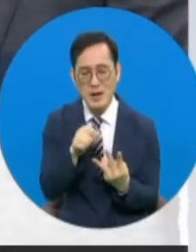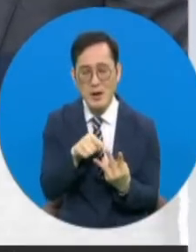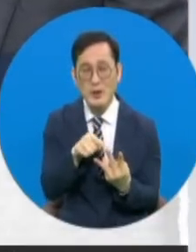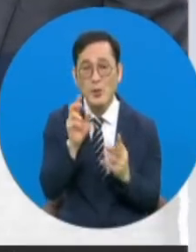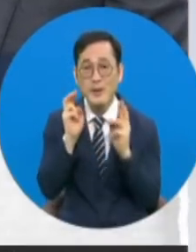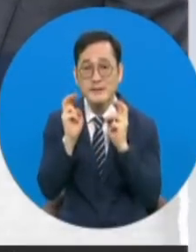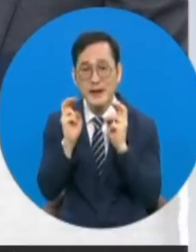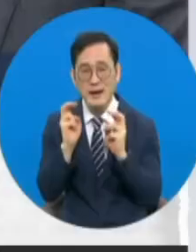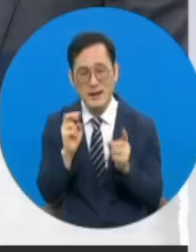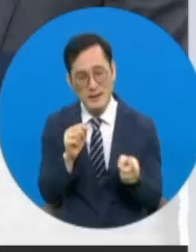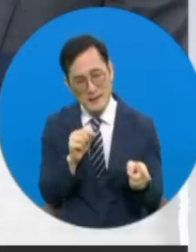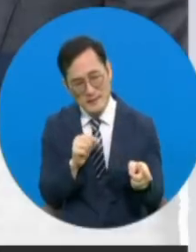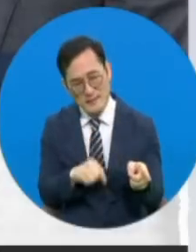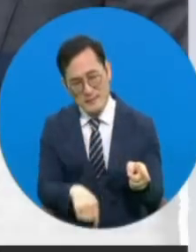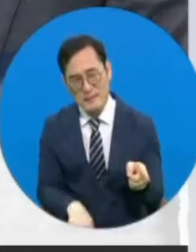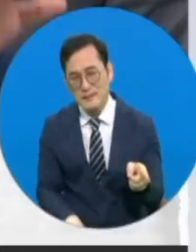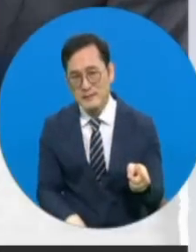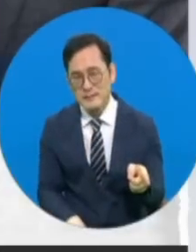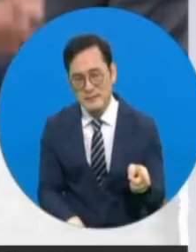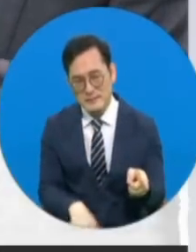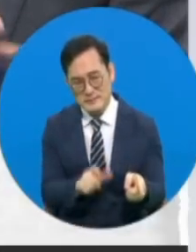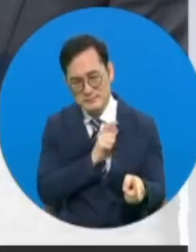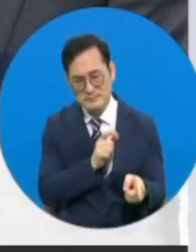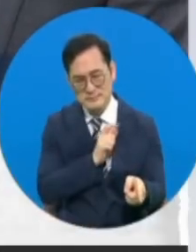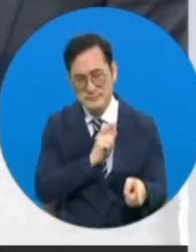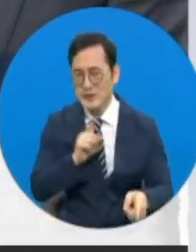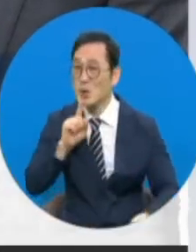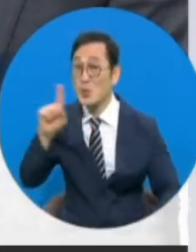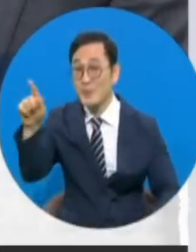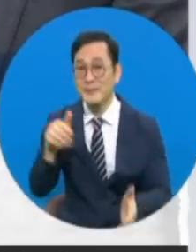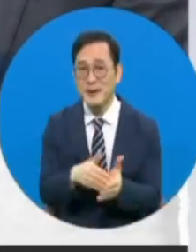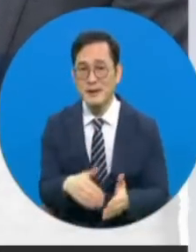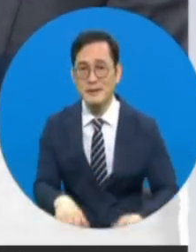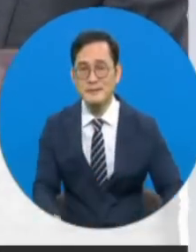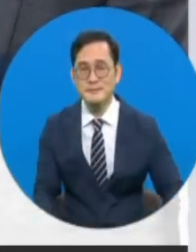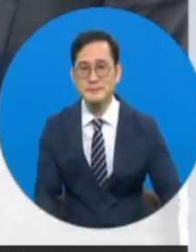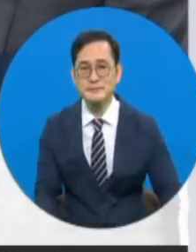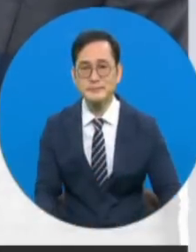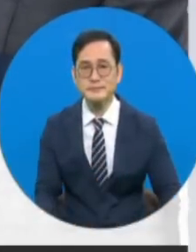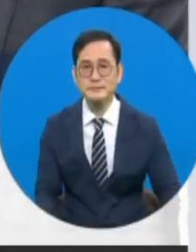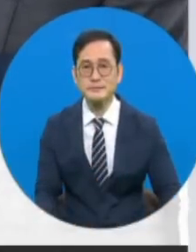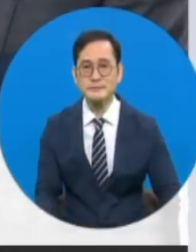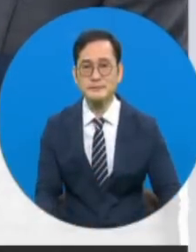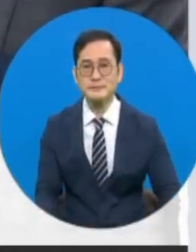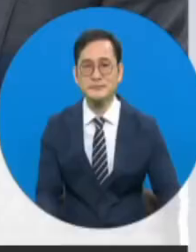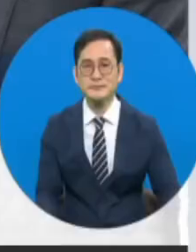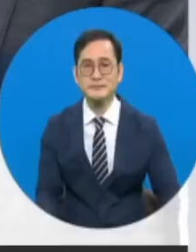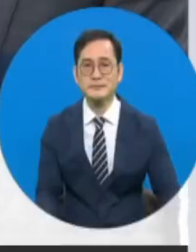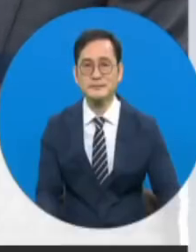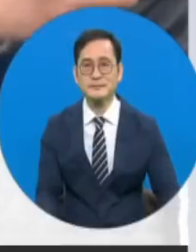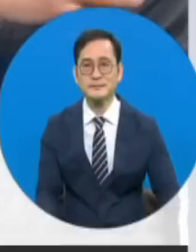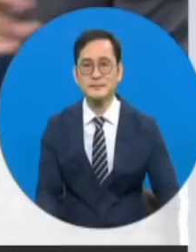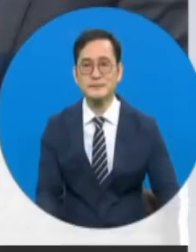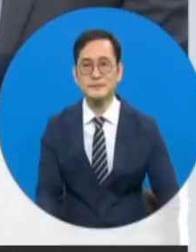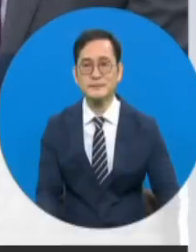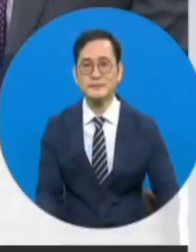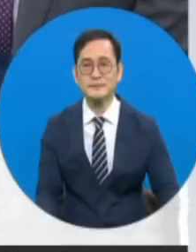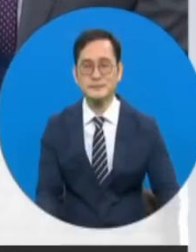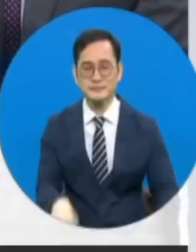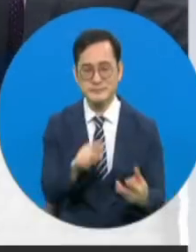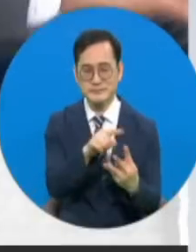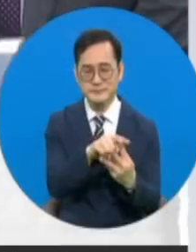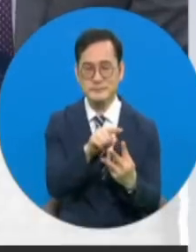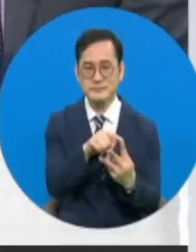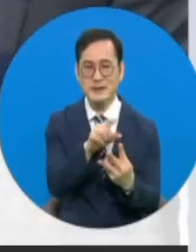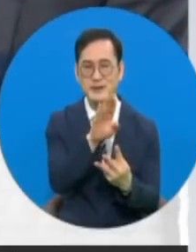지금 현재 이제 앞에 그 빛섬과 업비트 뭐 카카오 계열사 같은 경우는 정부의